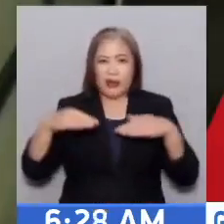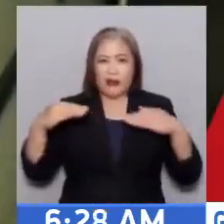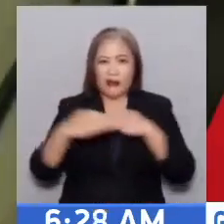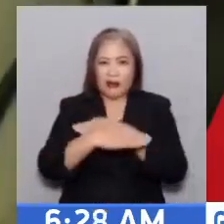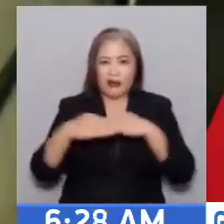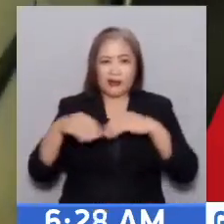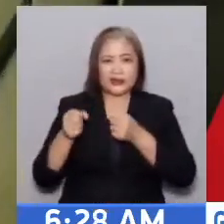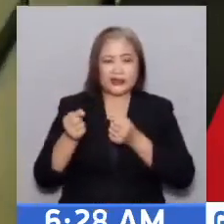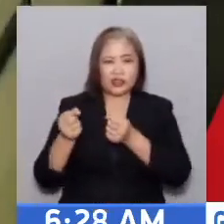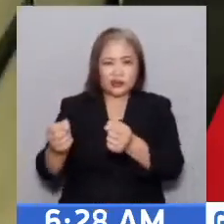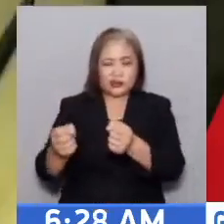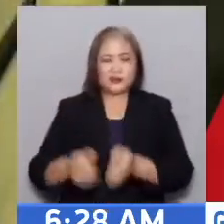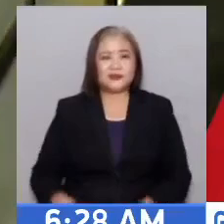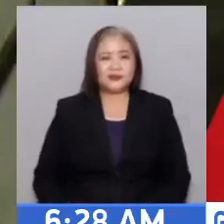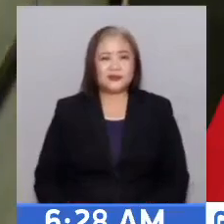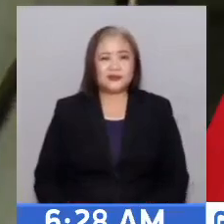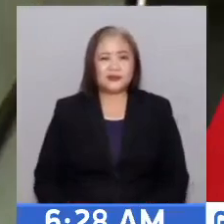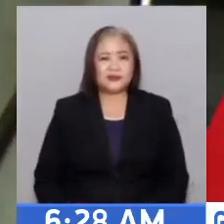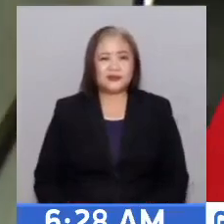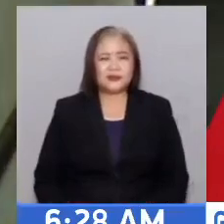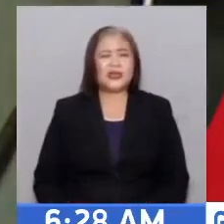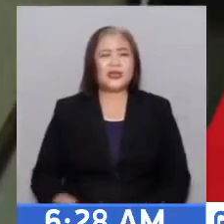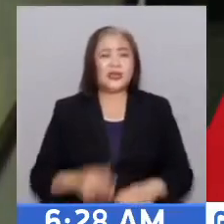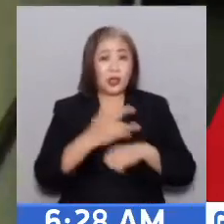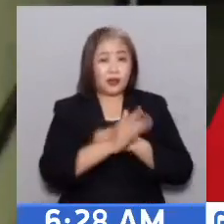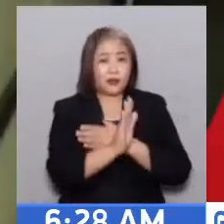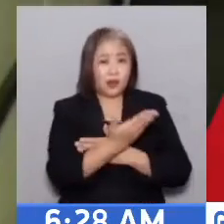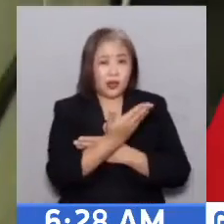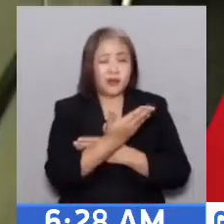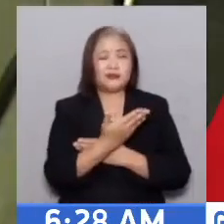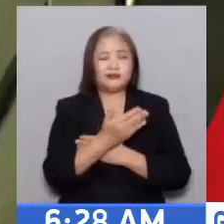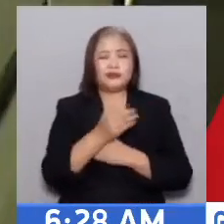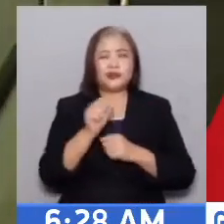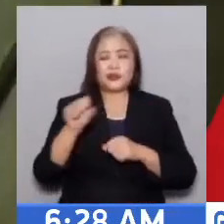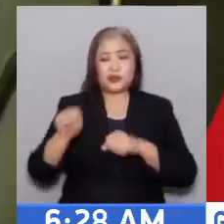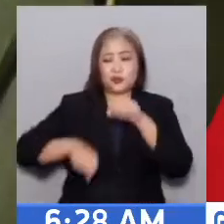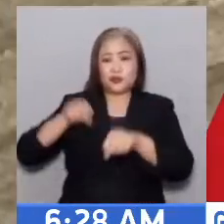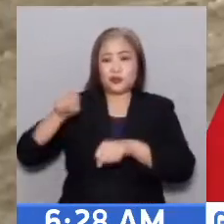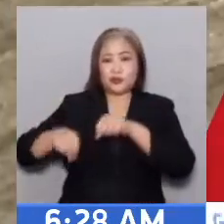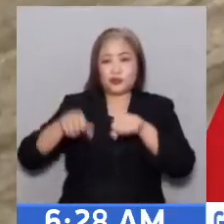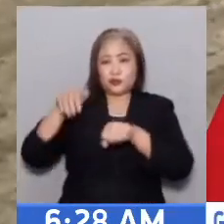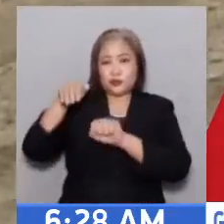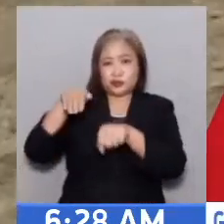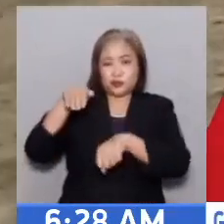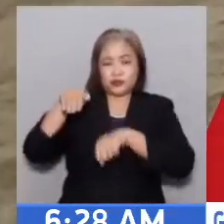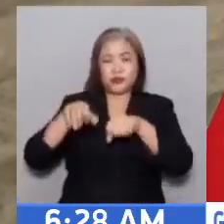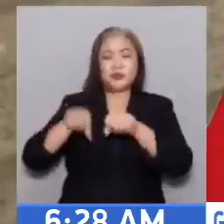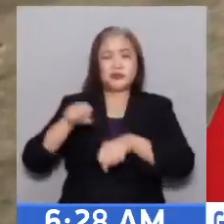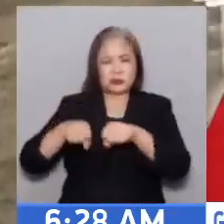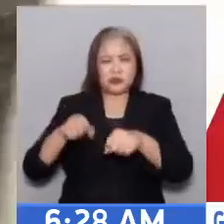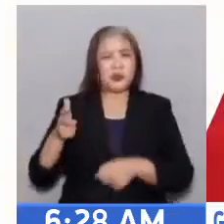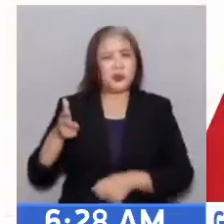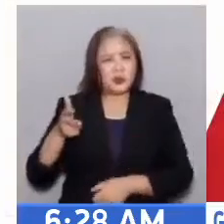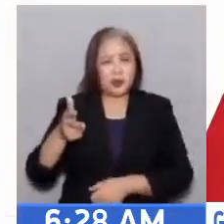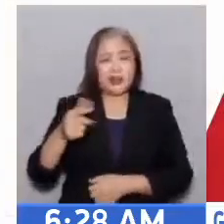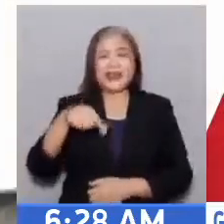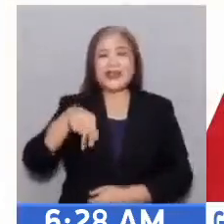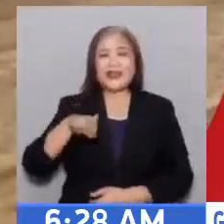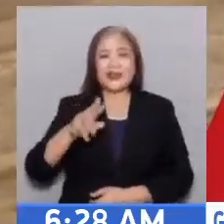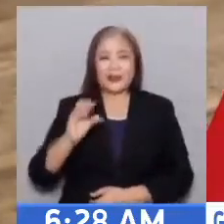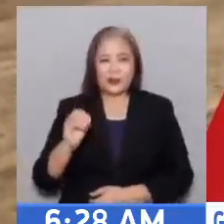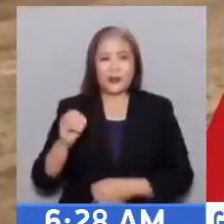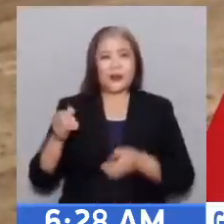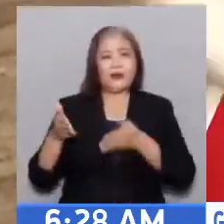Mabuti at madaling araw, kaya dire-diretso pa ang padyak ng pedicab driver na si Roberto Sabala sa bahagi ng Quirino Avenue sa barangay 688, Malate,